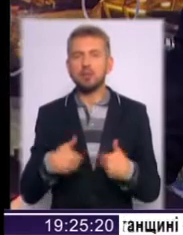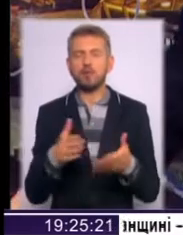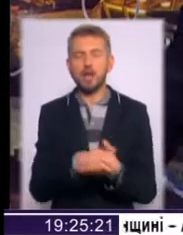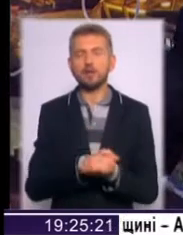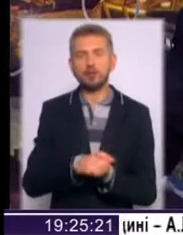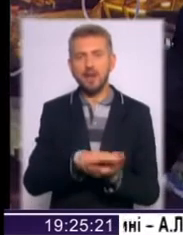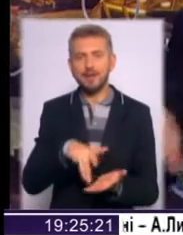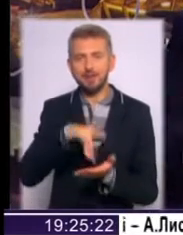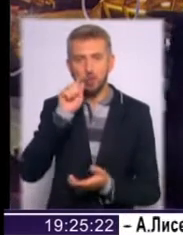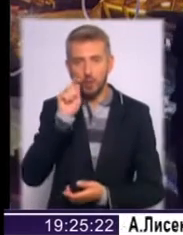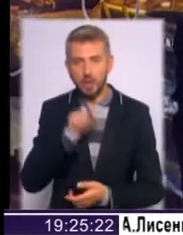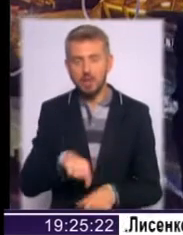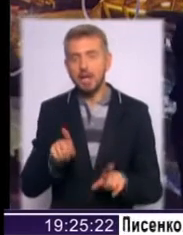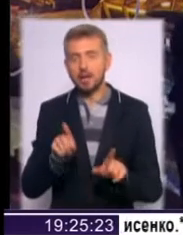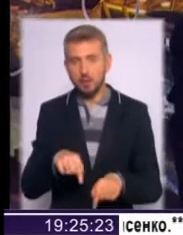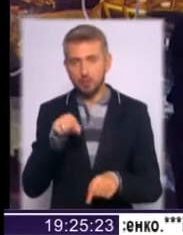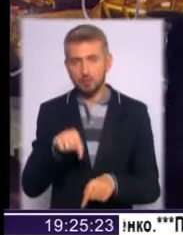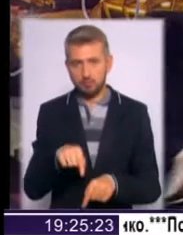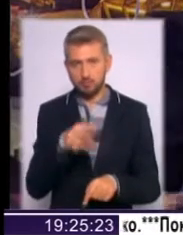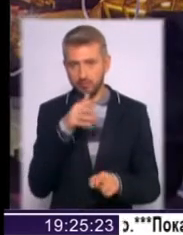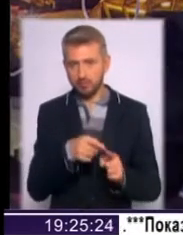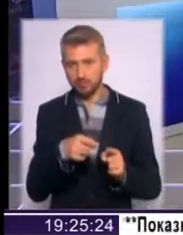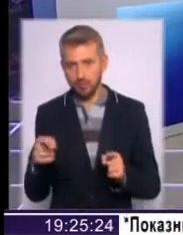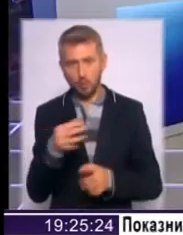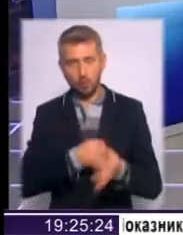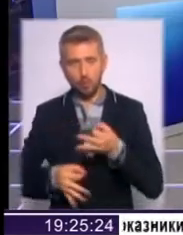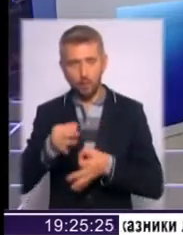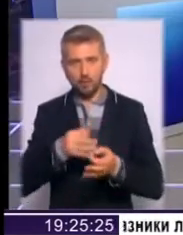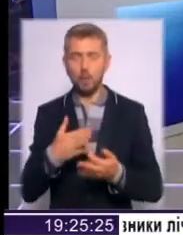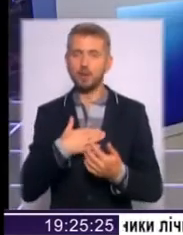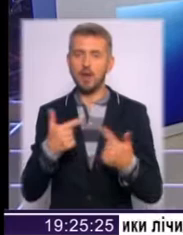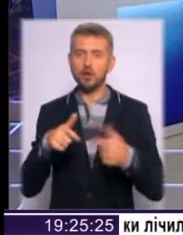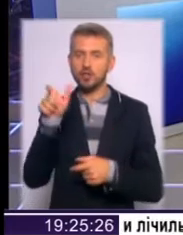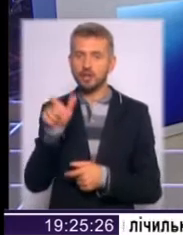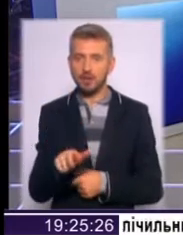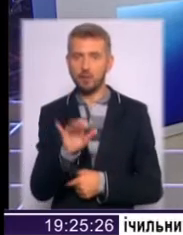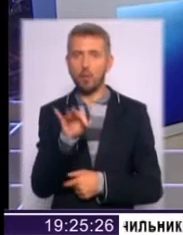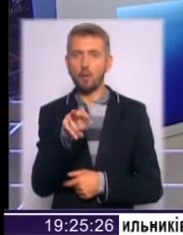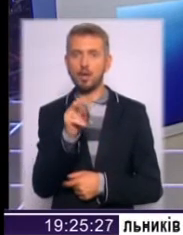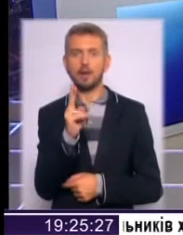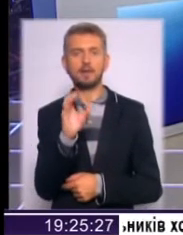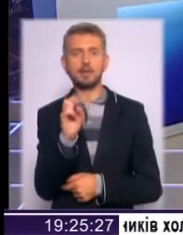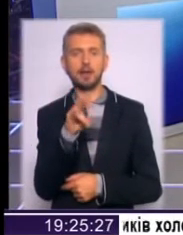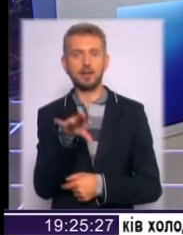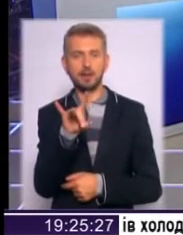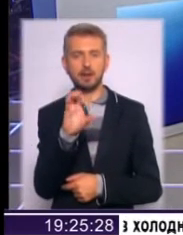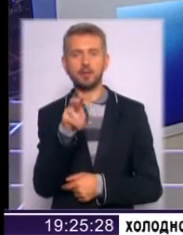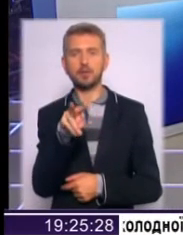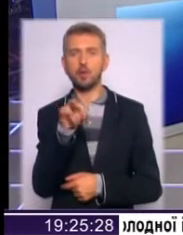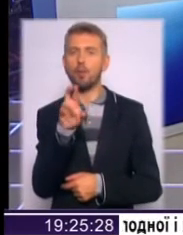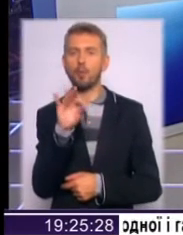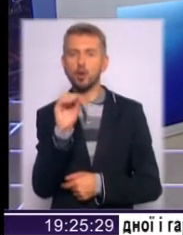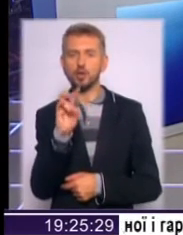міст України, так само ми в цій годині обговоримо. І задоволенням представляю гостя нашої студії, це Олександр Слобожан, перший заступник виконавчого